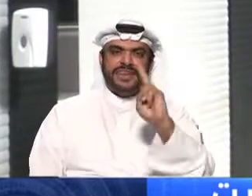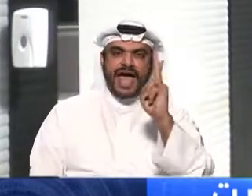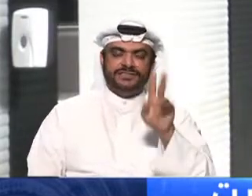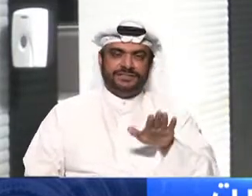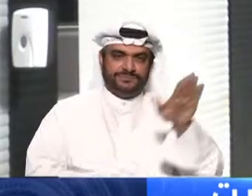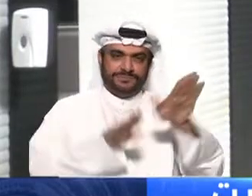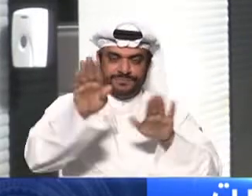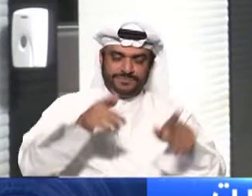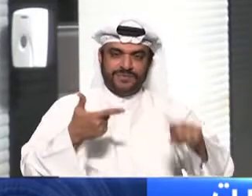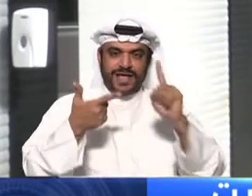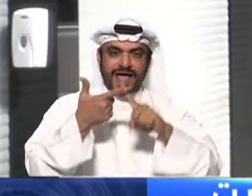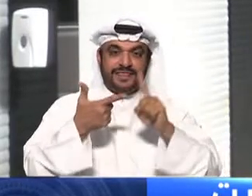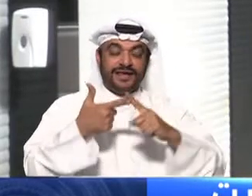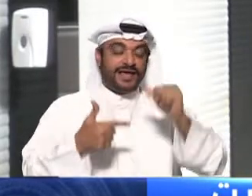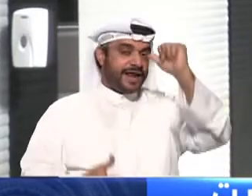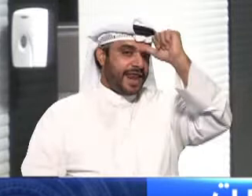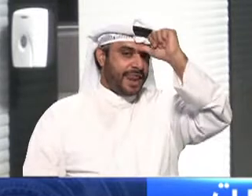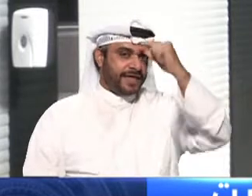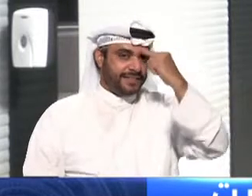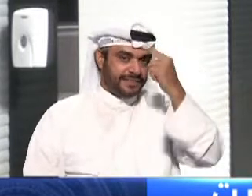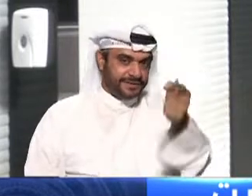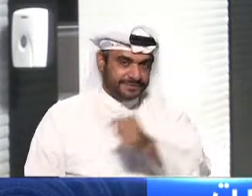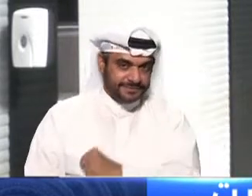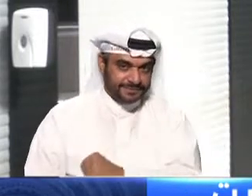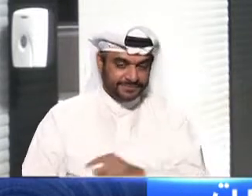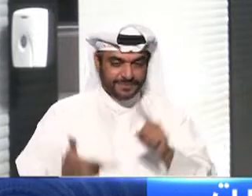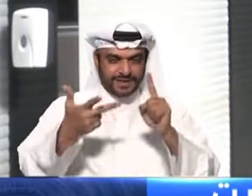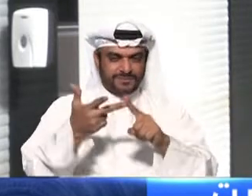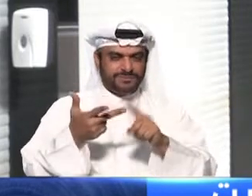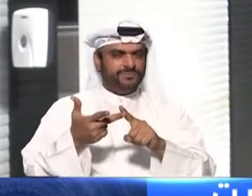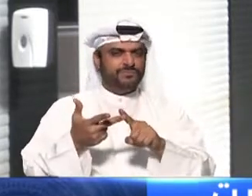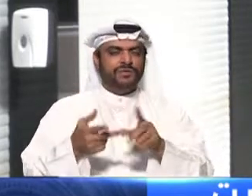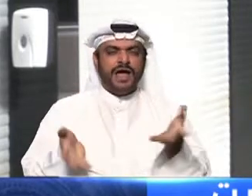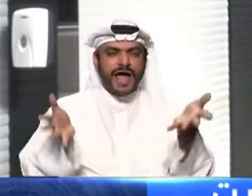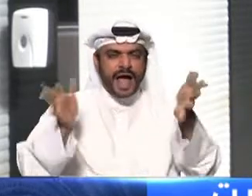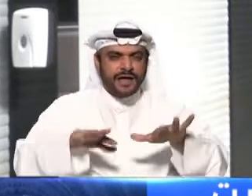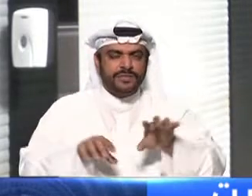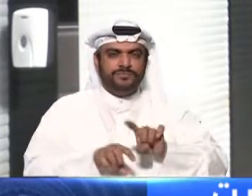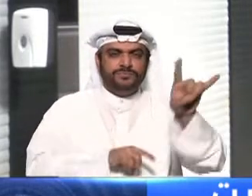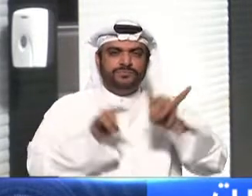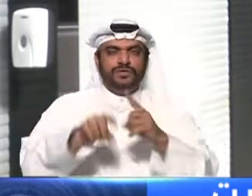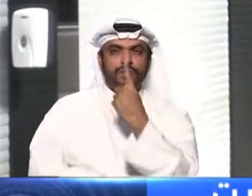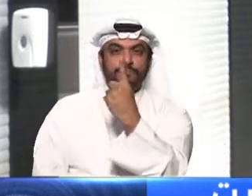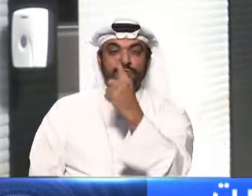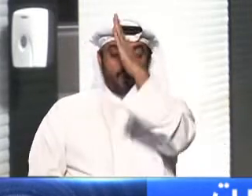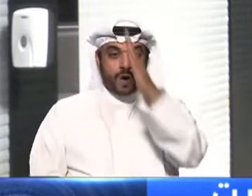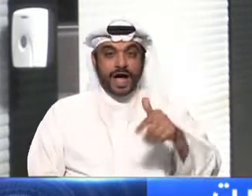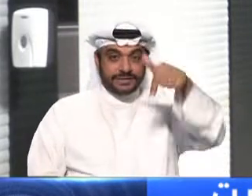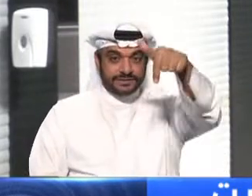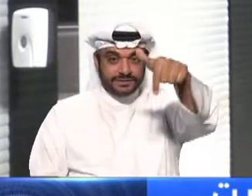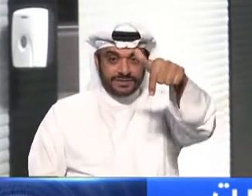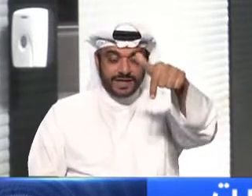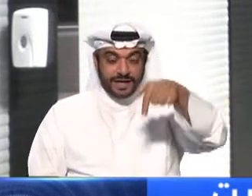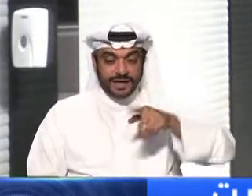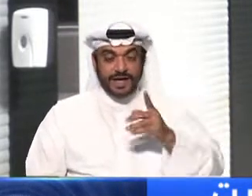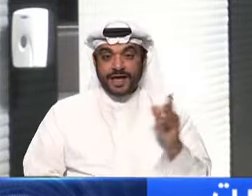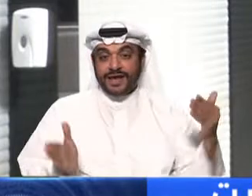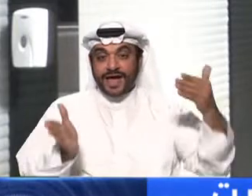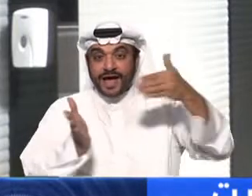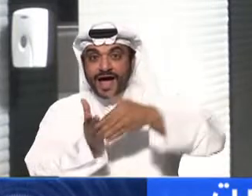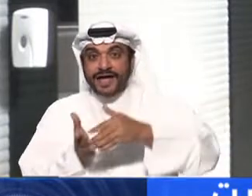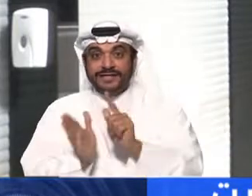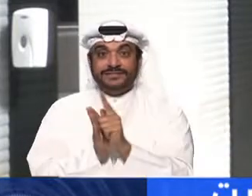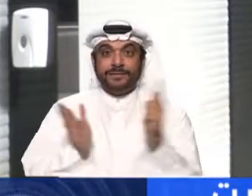تليها الهند. إجمالي الرحلات اللي غادرت عندنا تقريبا من 1/6 إلى 17/6